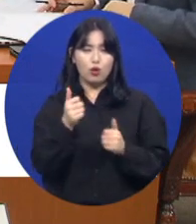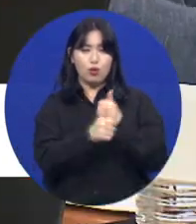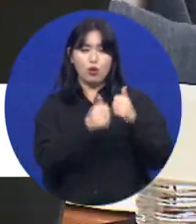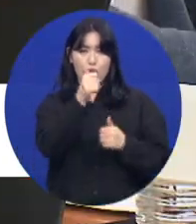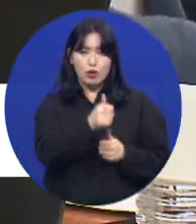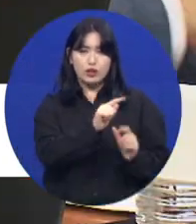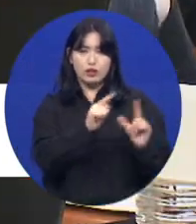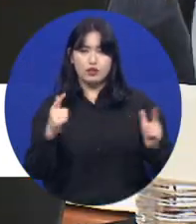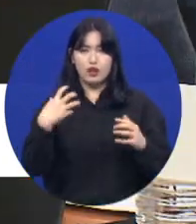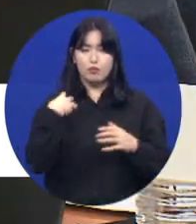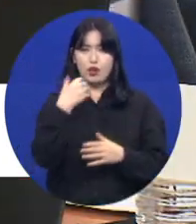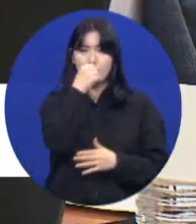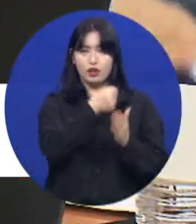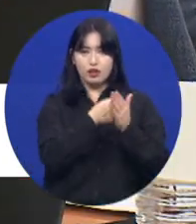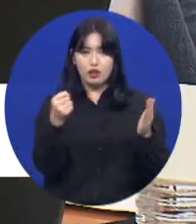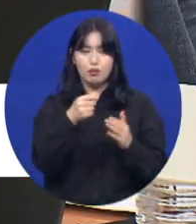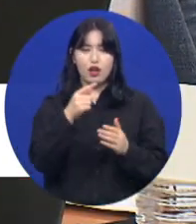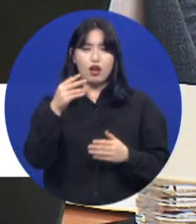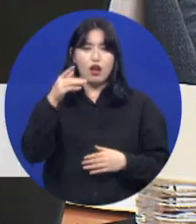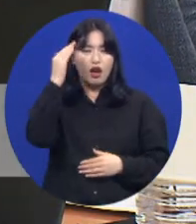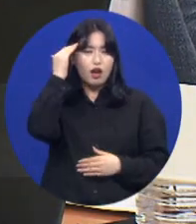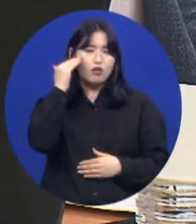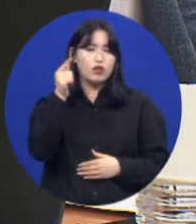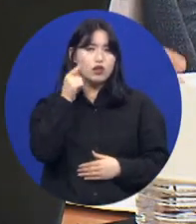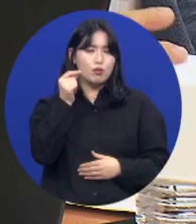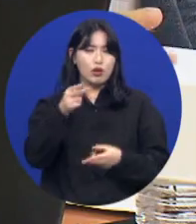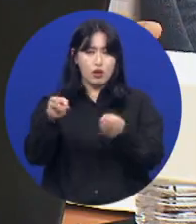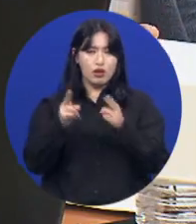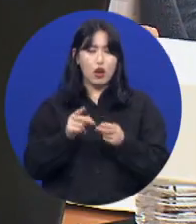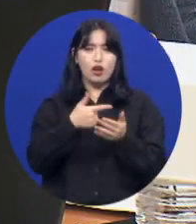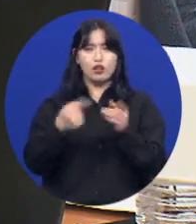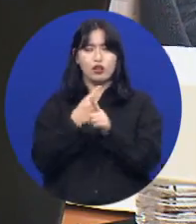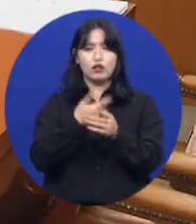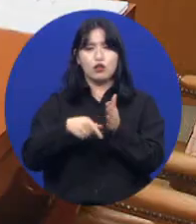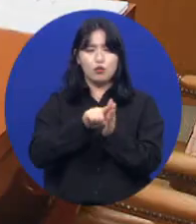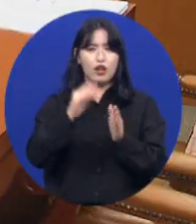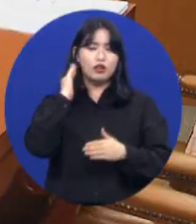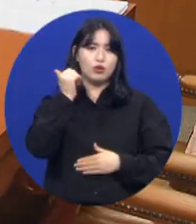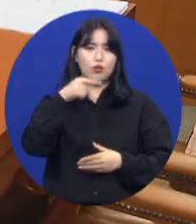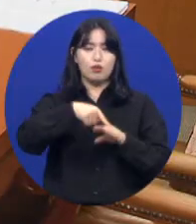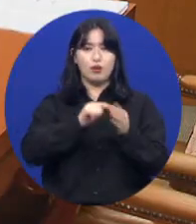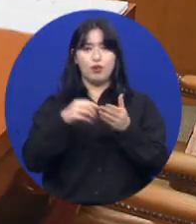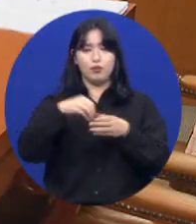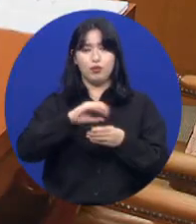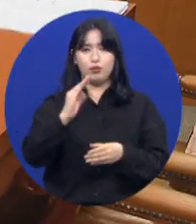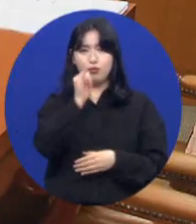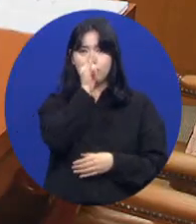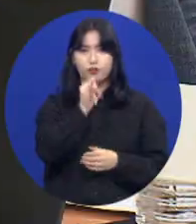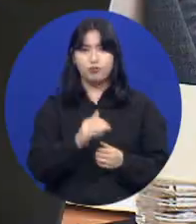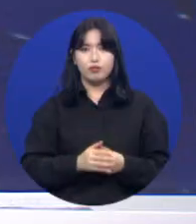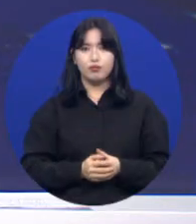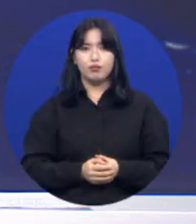등을 역임해 한일 관계 개선을 위한 대통령의 의지가 반영됐다는 분석입니다.